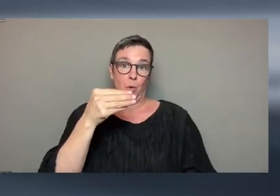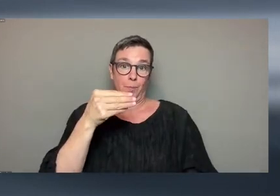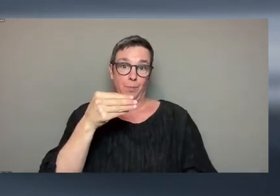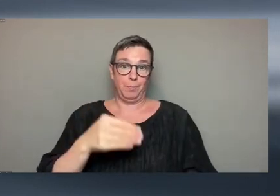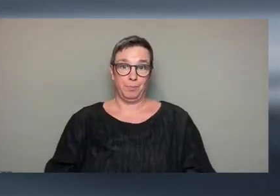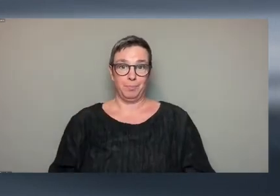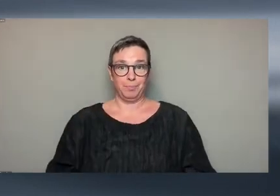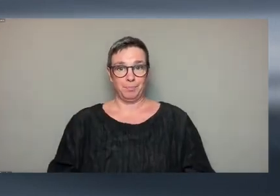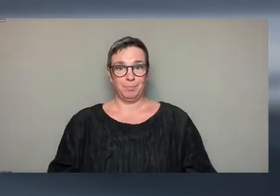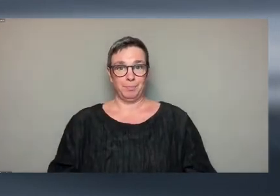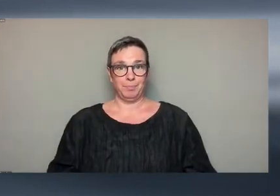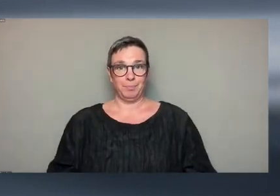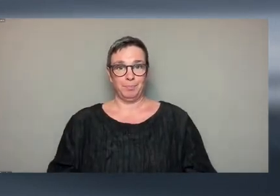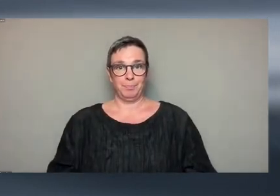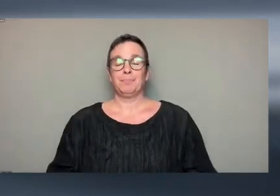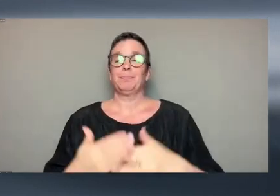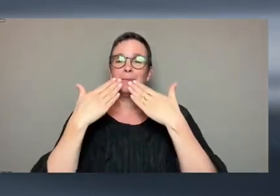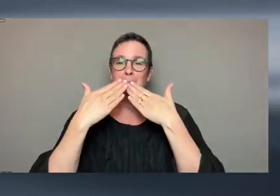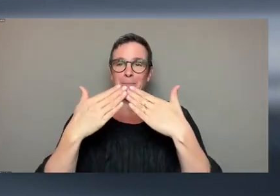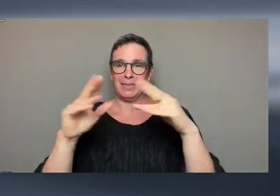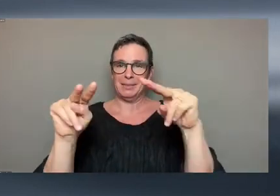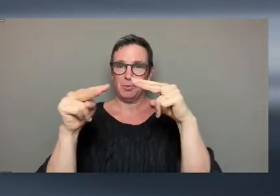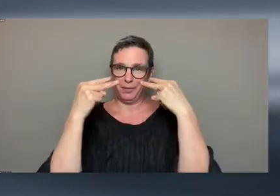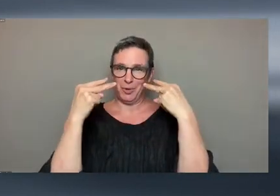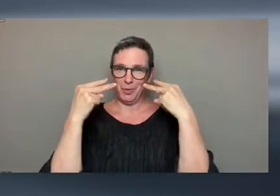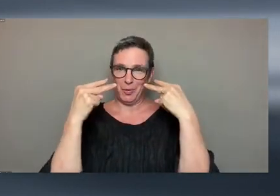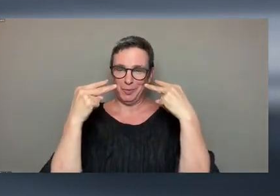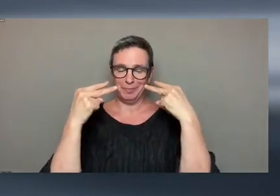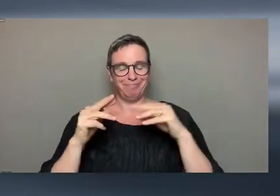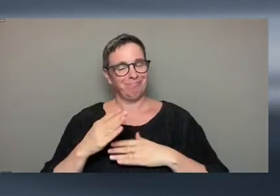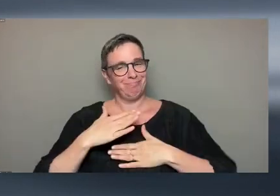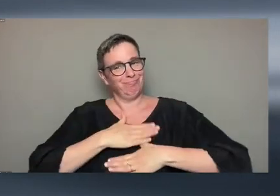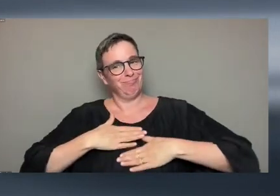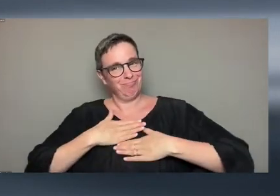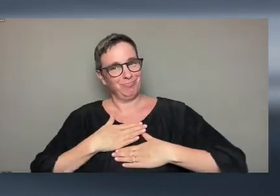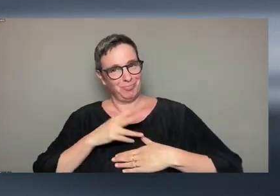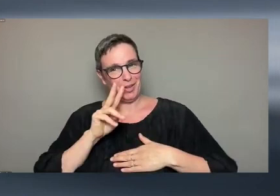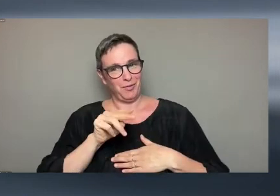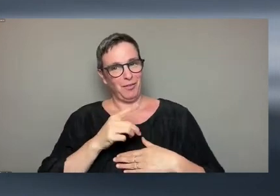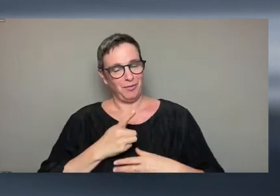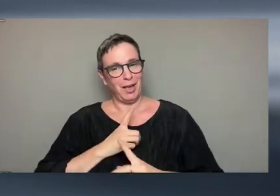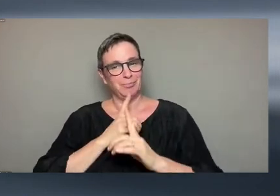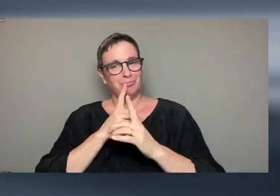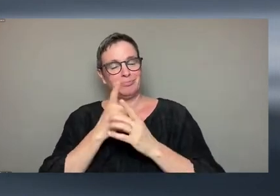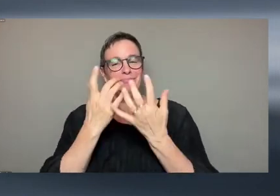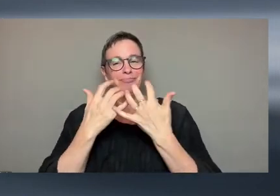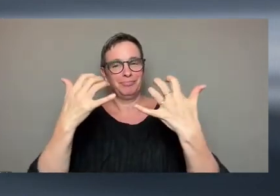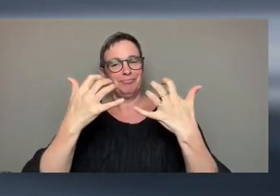Merci pour votre attention et nous nous réjouissons de vous retrouver tout à l'heure pour répondre à vos questions.